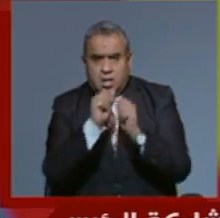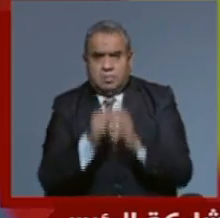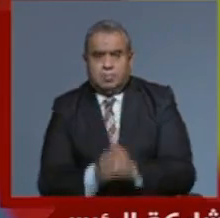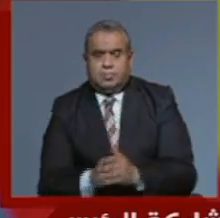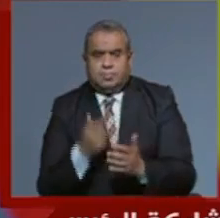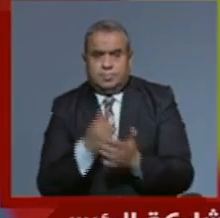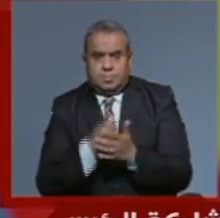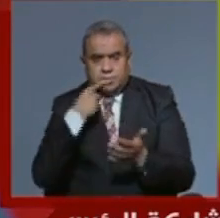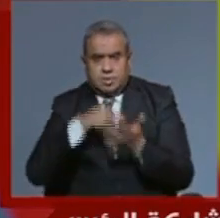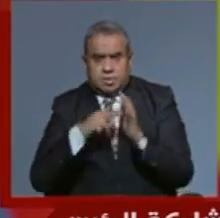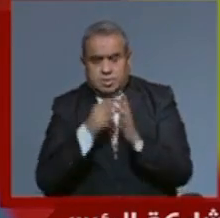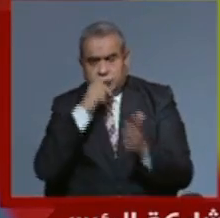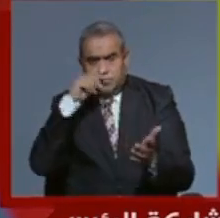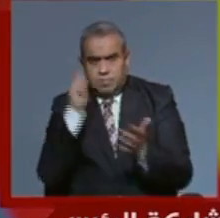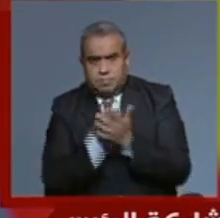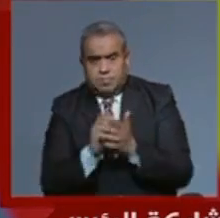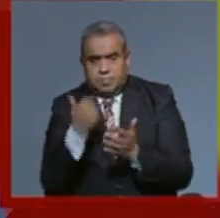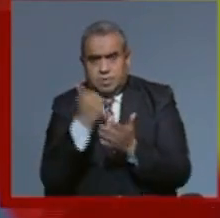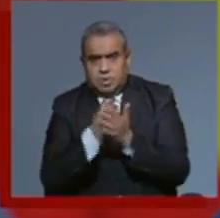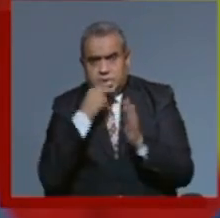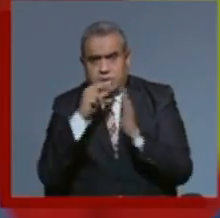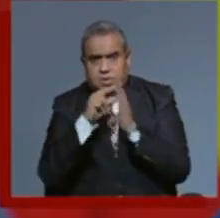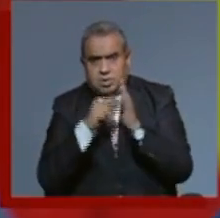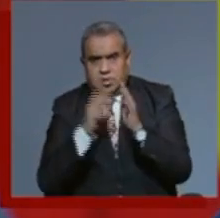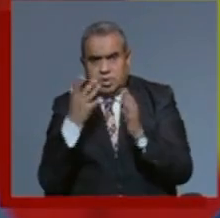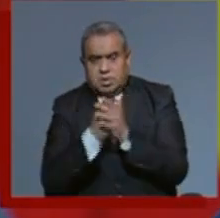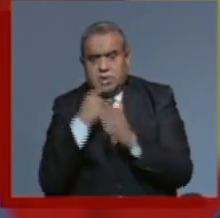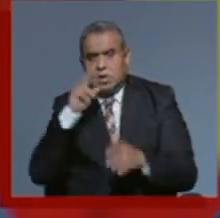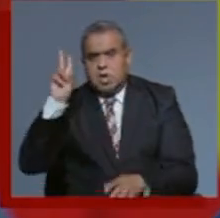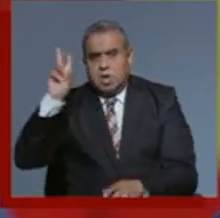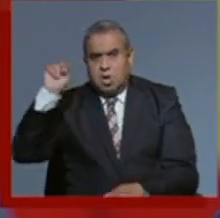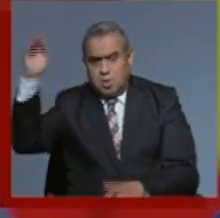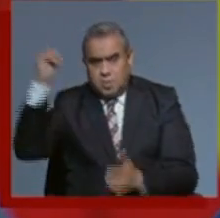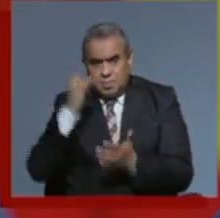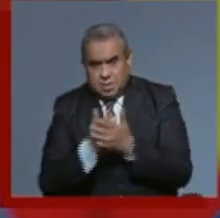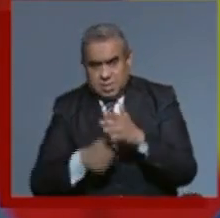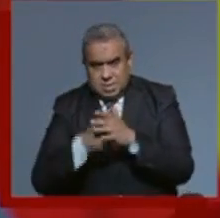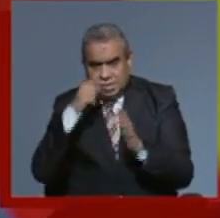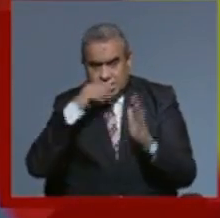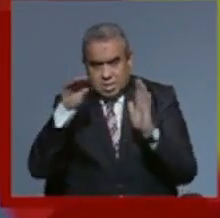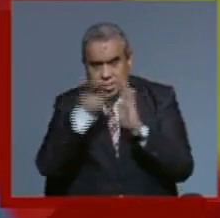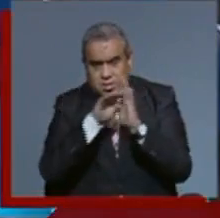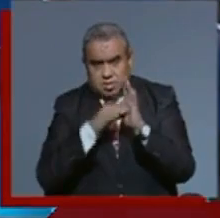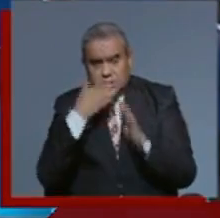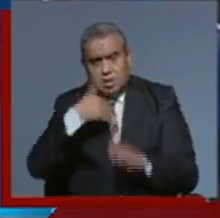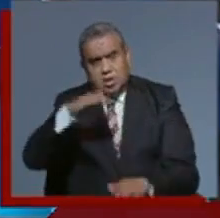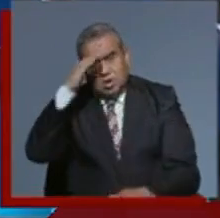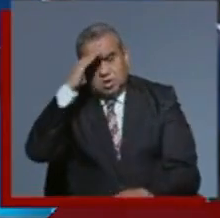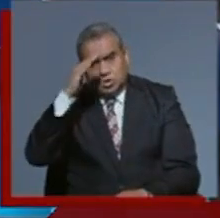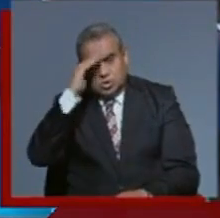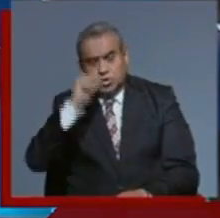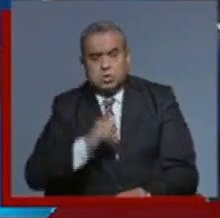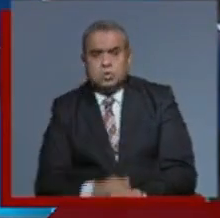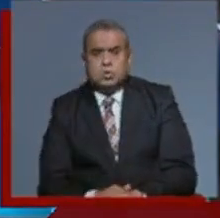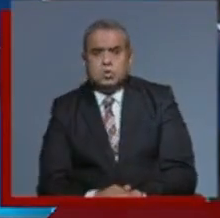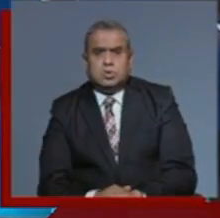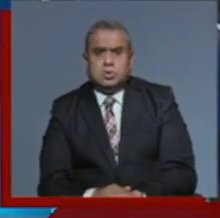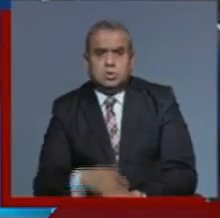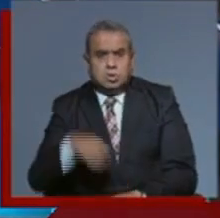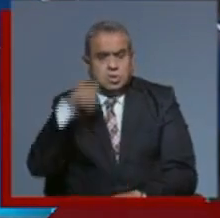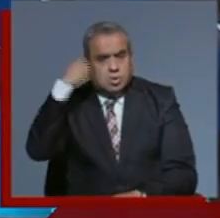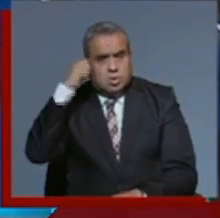المسجلة في دستور الأمم المتحدة. فبودي أن أشكر السيد